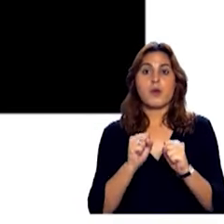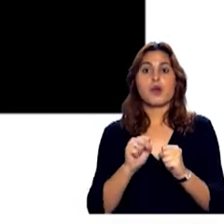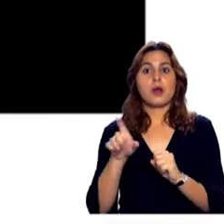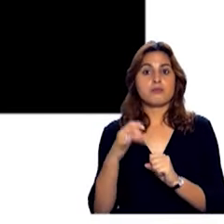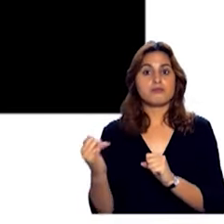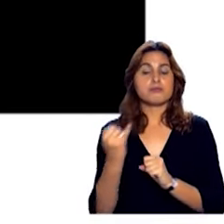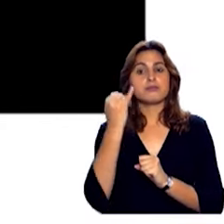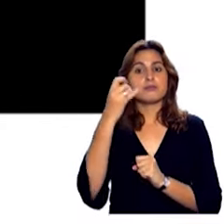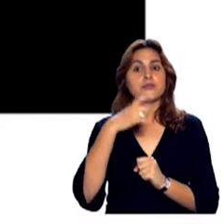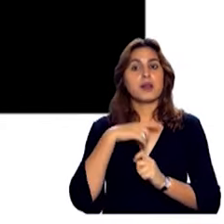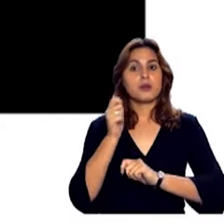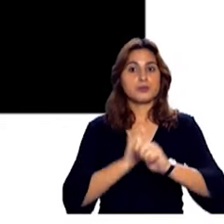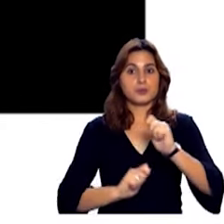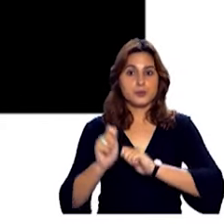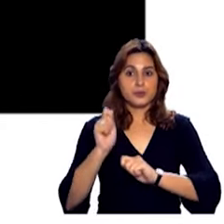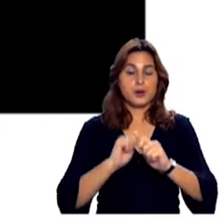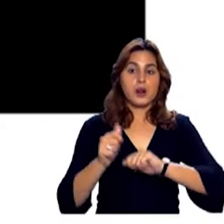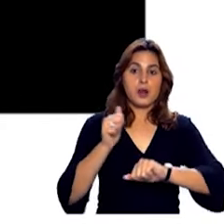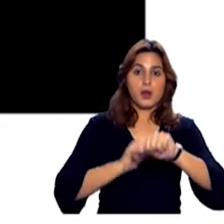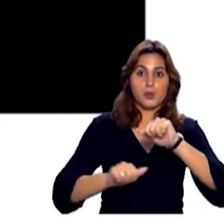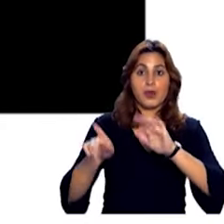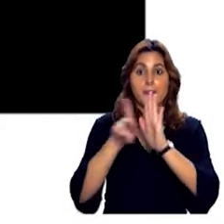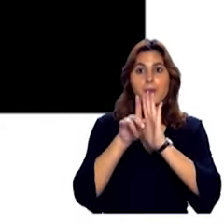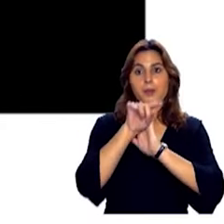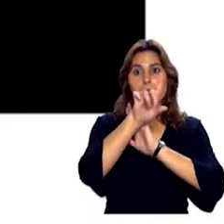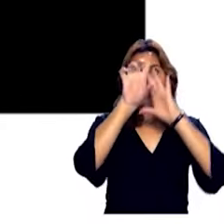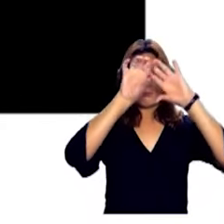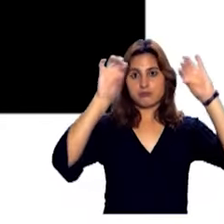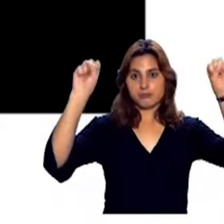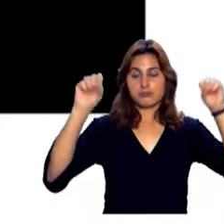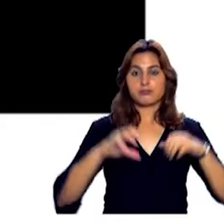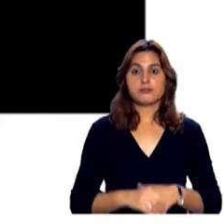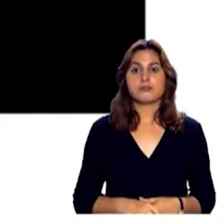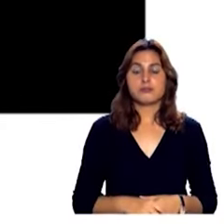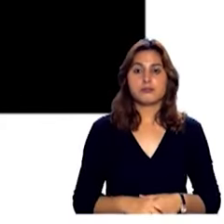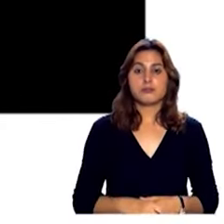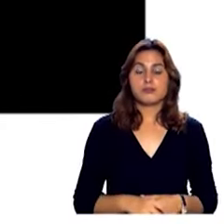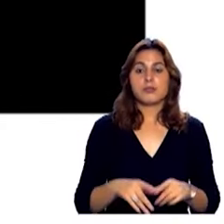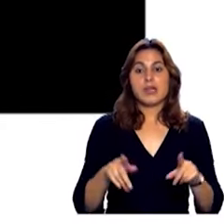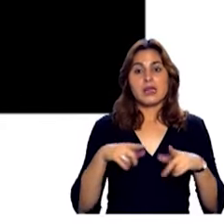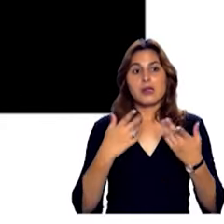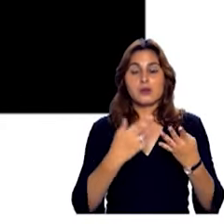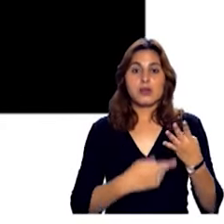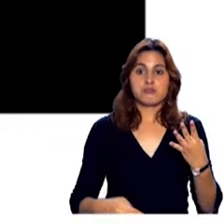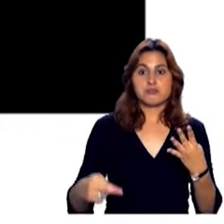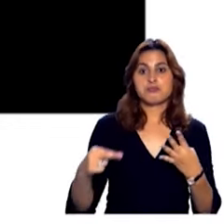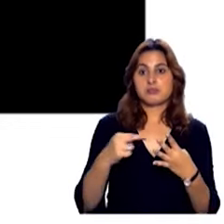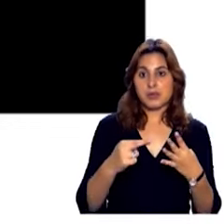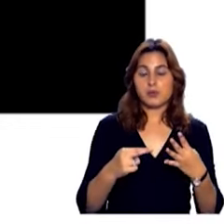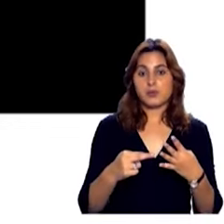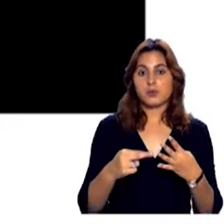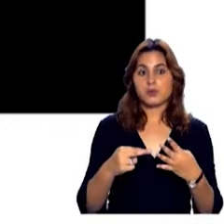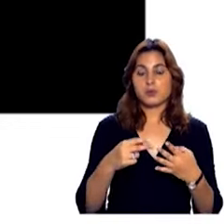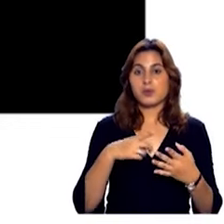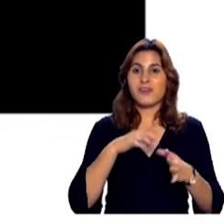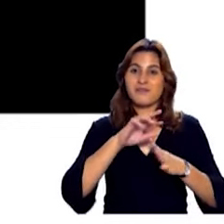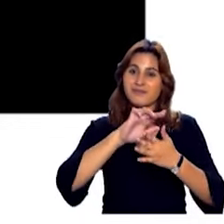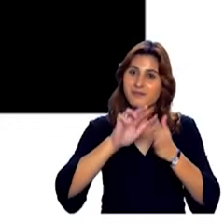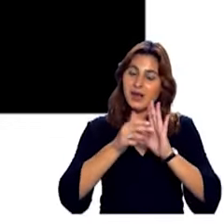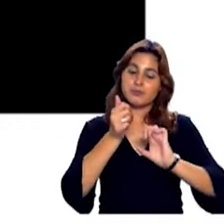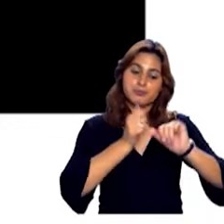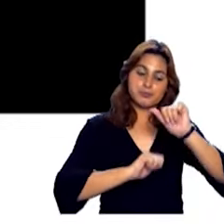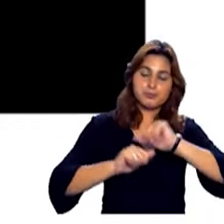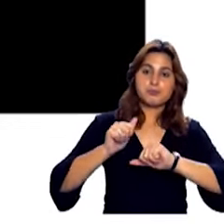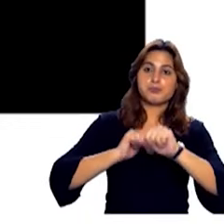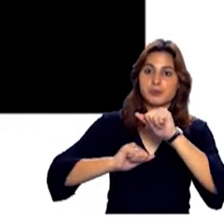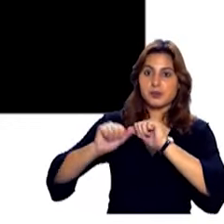l'ambre non a caso questo motivo di ricorso per cassazione stato volte modificato Dal legislatore italiano oggi ci